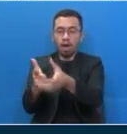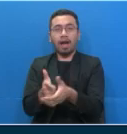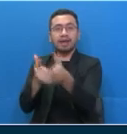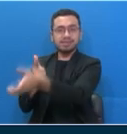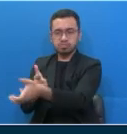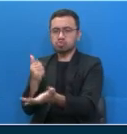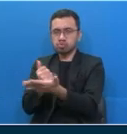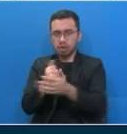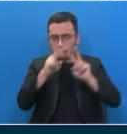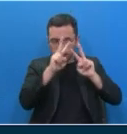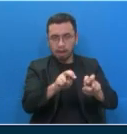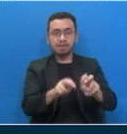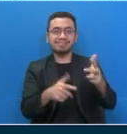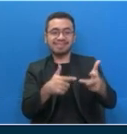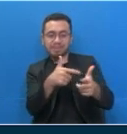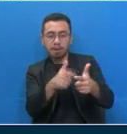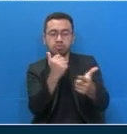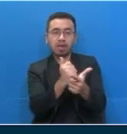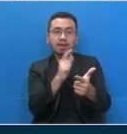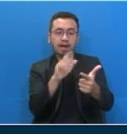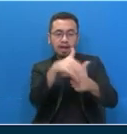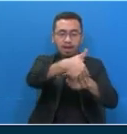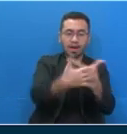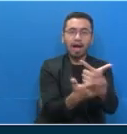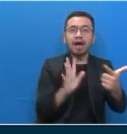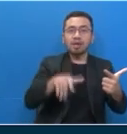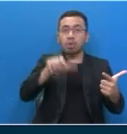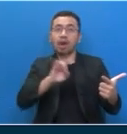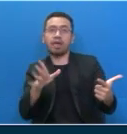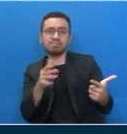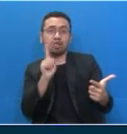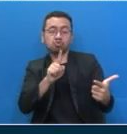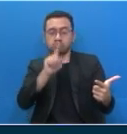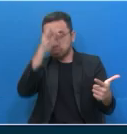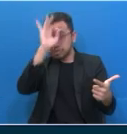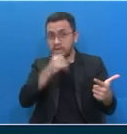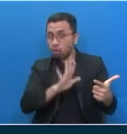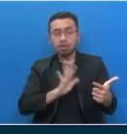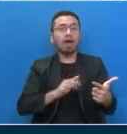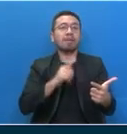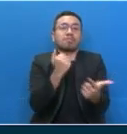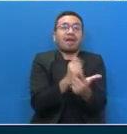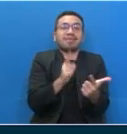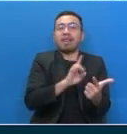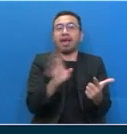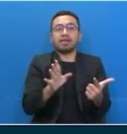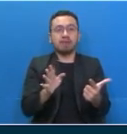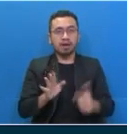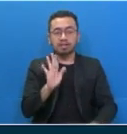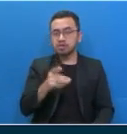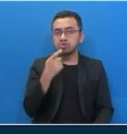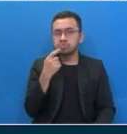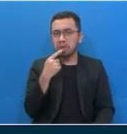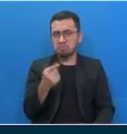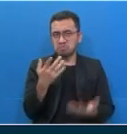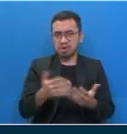Yosua. Nah, apakah ini menguatkan indikasi adanya perusakan barang bukti? Tentu saja itu yang nanti akan menjadi pertimbangan hakim.